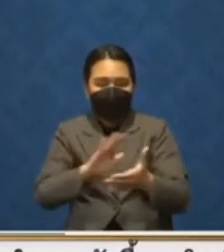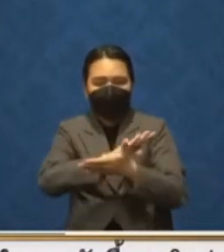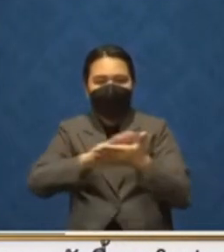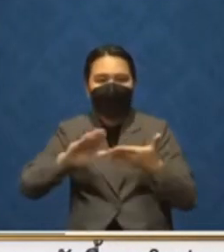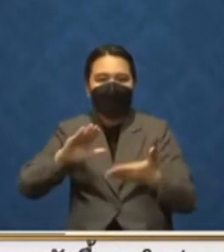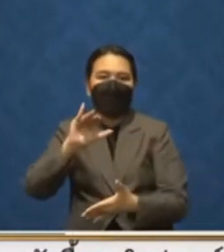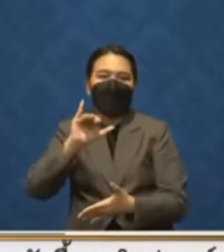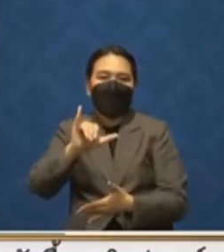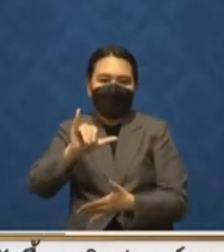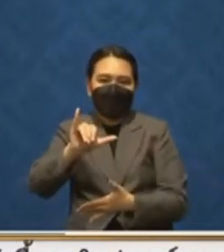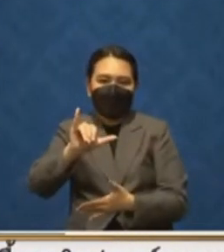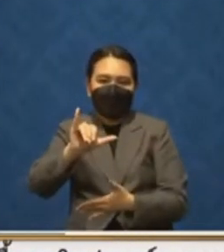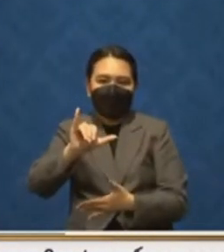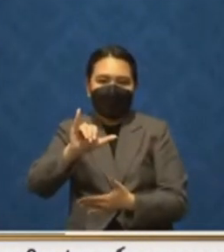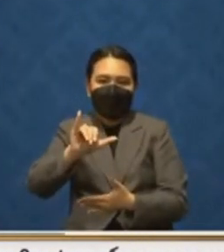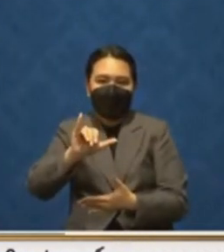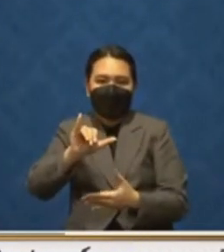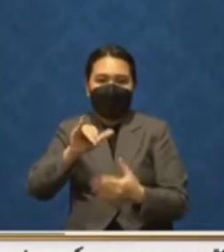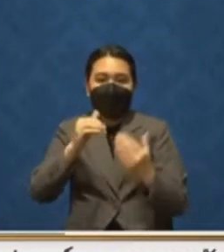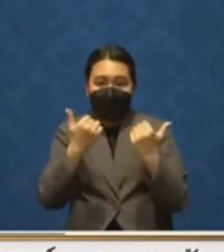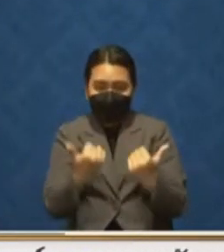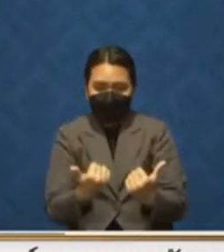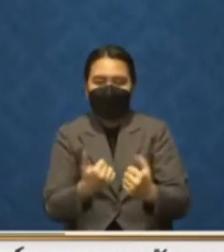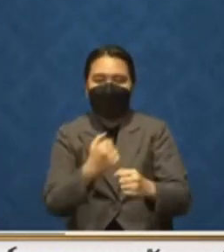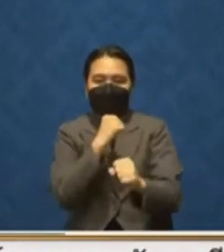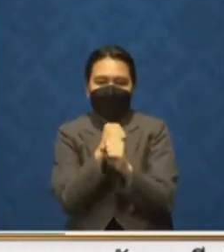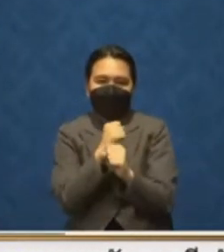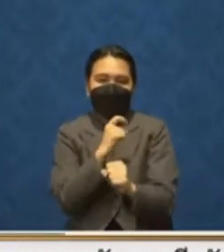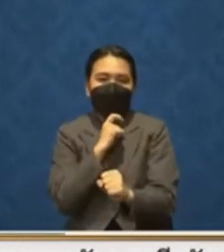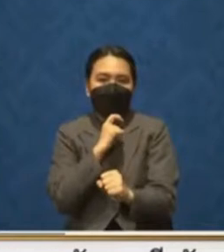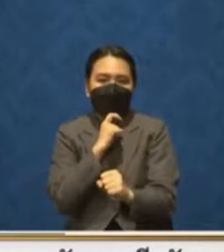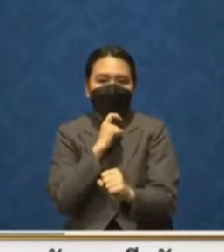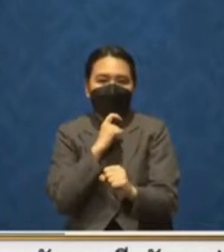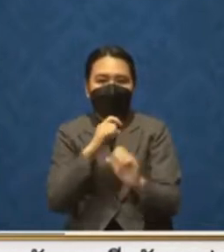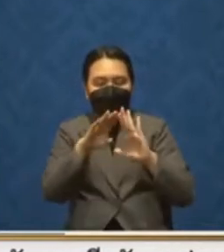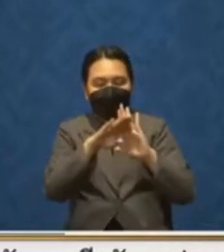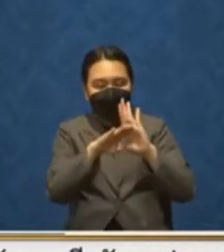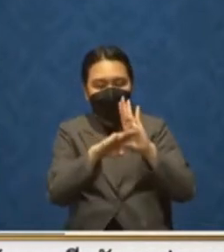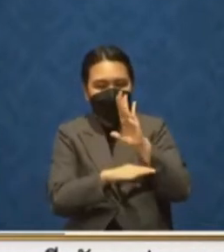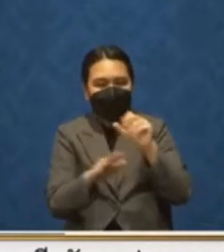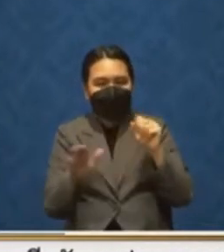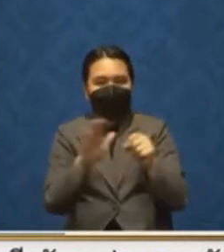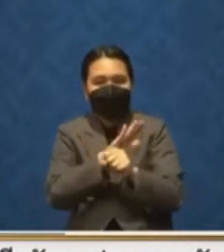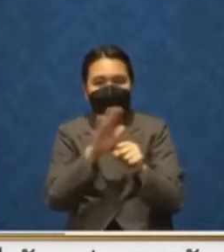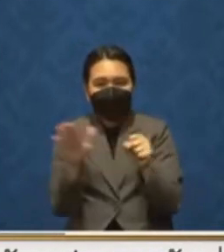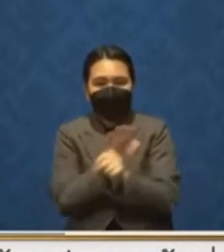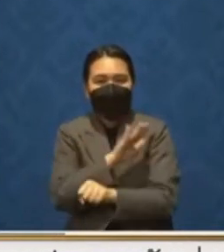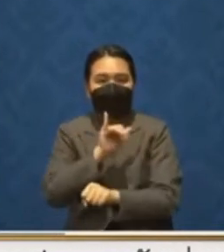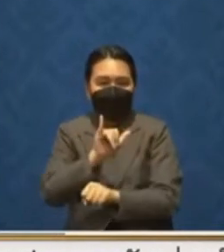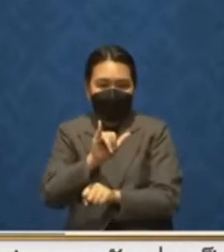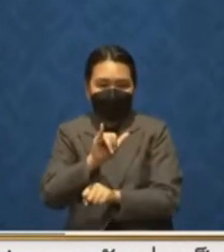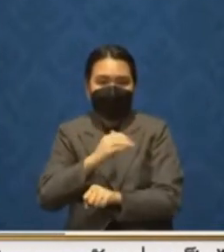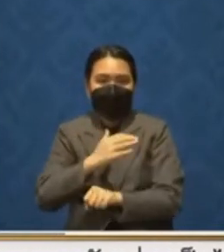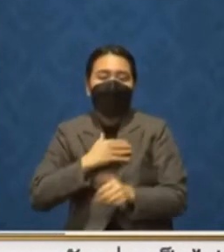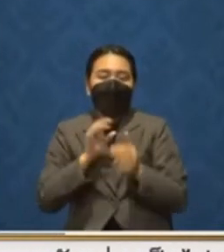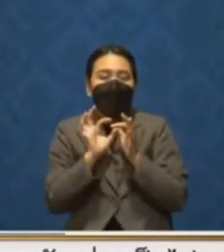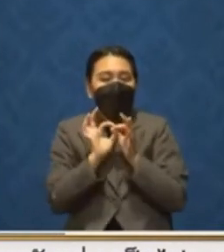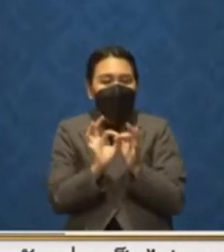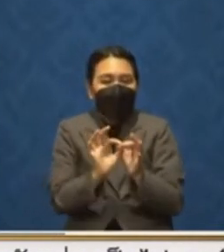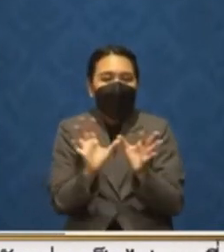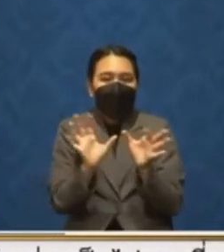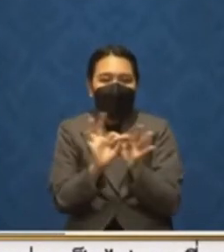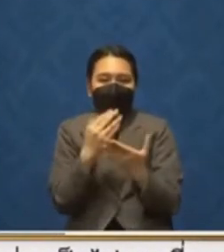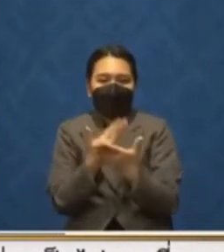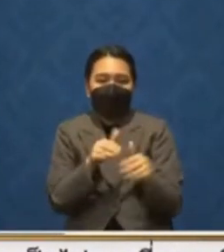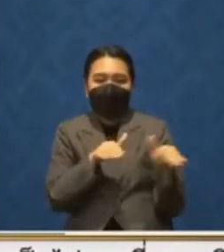ยังอยู่ในขั้นตอนดำเนินการอยู่นะครับเพราะฉะนั้นความเป็นห่วงเรื่องค่าพร้อมจ่ายมันเกิดจาก